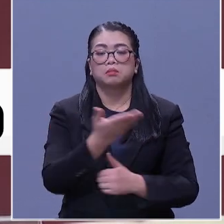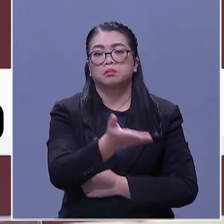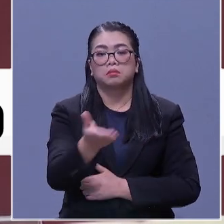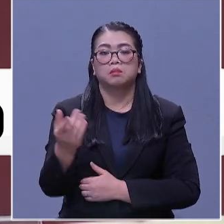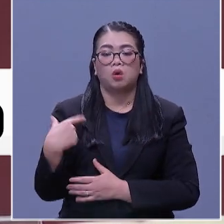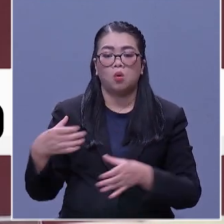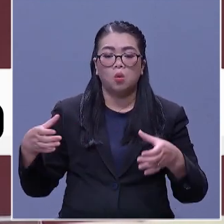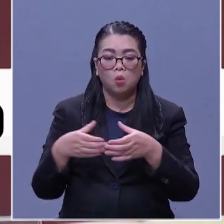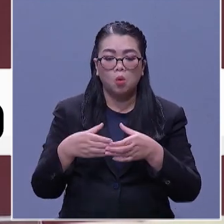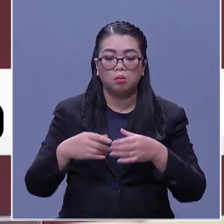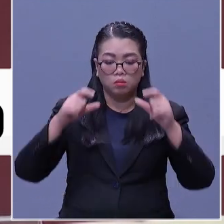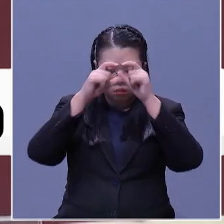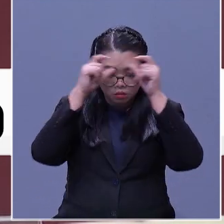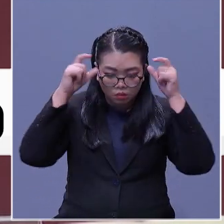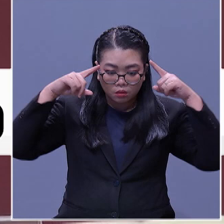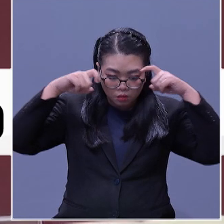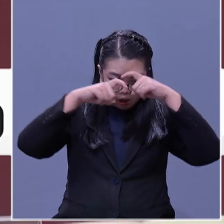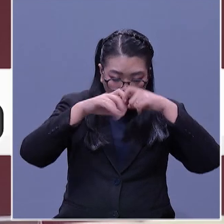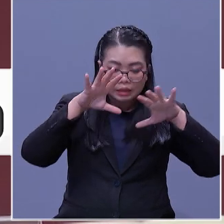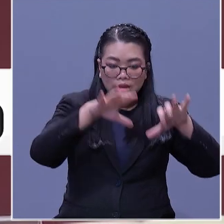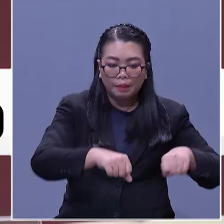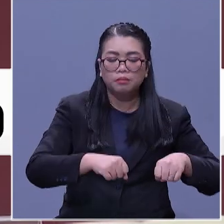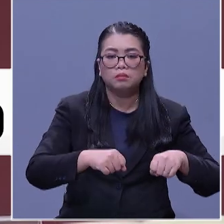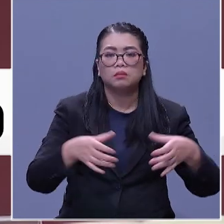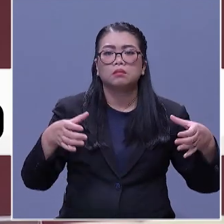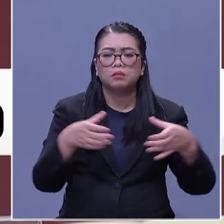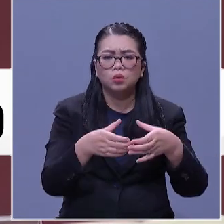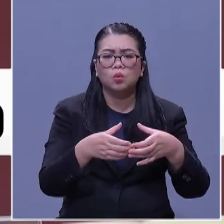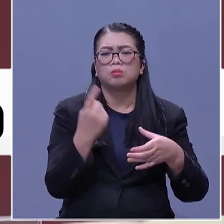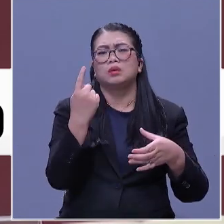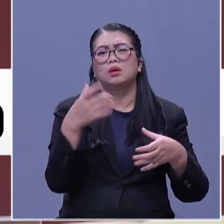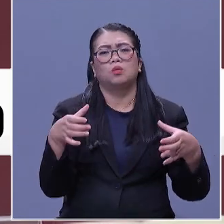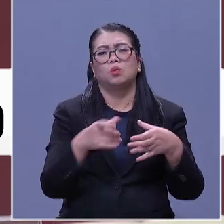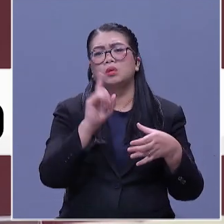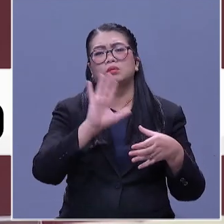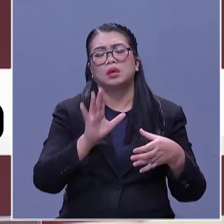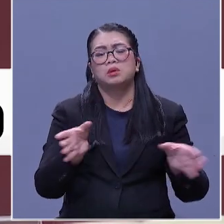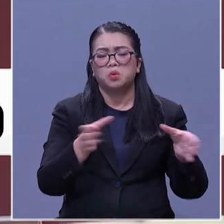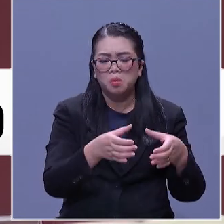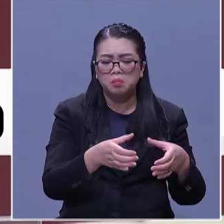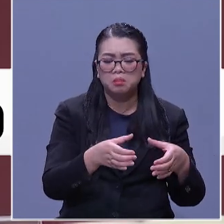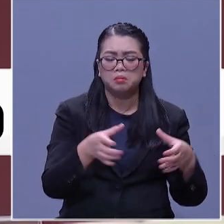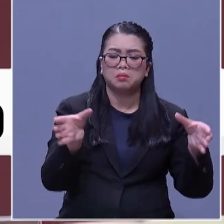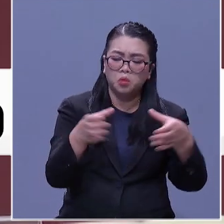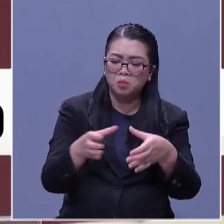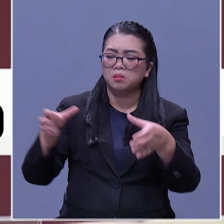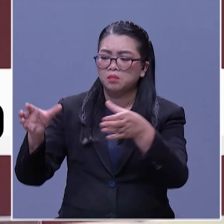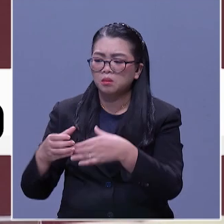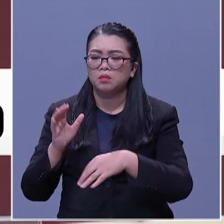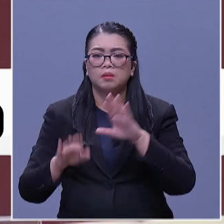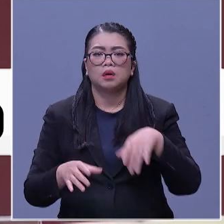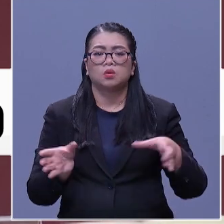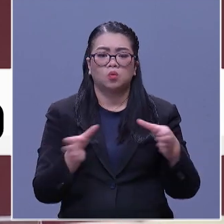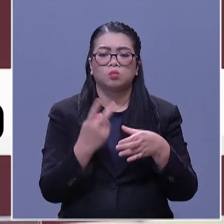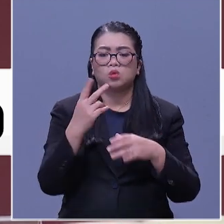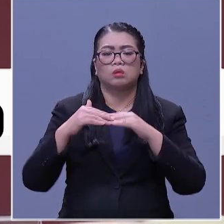ๆแล้วกลุ่มฮัสที่จับตัวประกันของเราไปเนี่ยไม่ได้มีกลุ่มเดียวนะครับอย่างน้อยเนี่ยมี